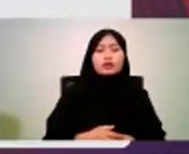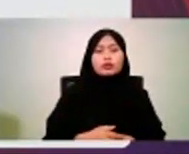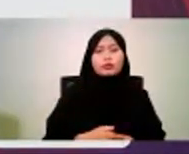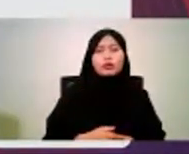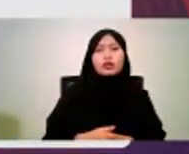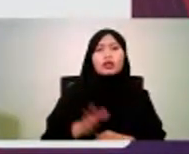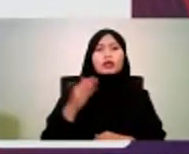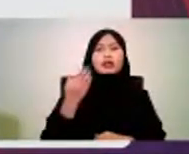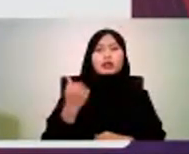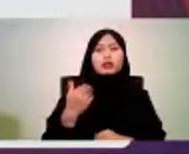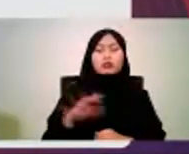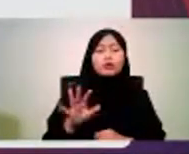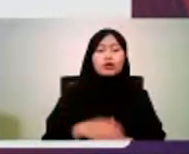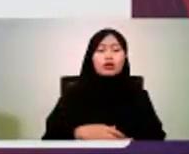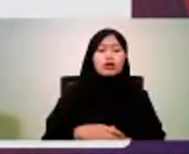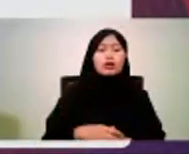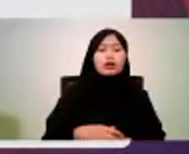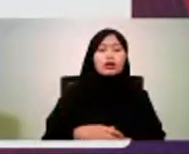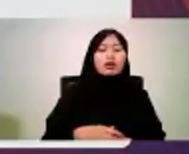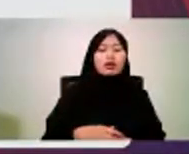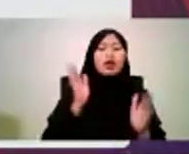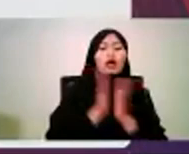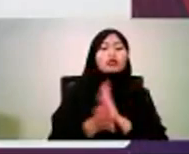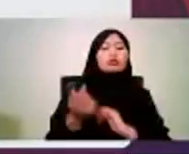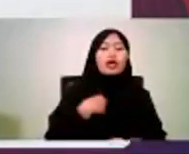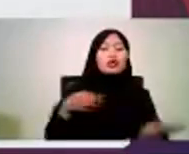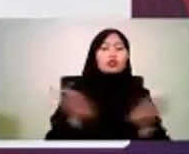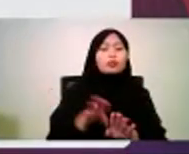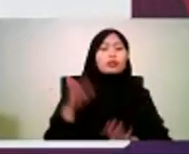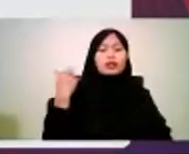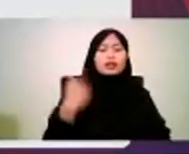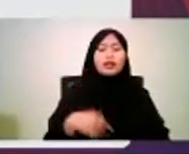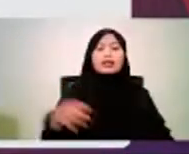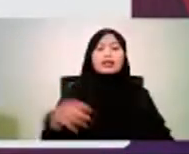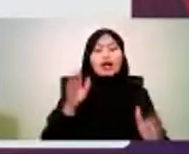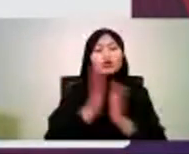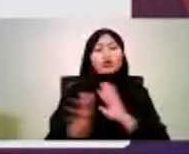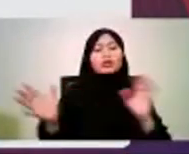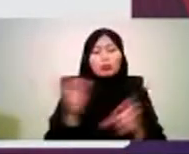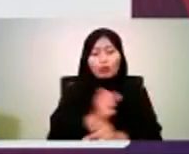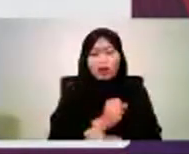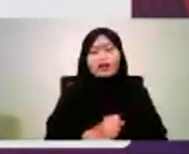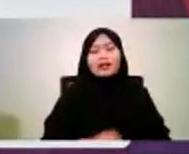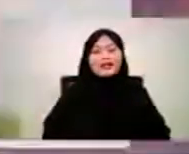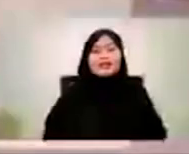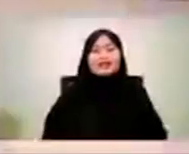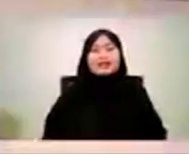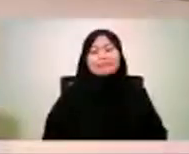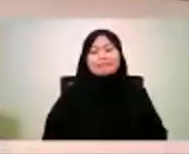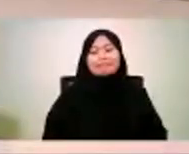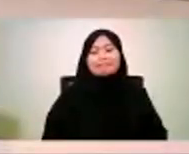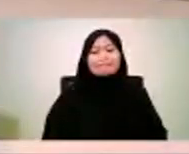valid karena Terima kasih tutuplah dengan kefir pulang tadi Oke jadi